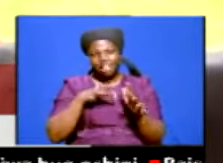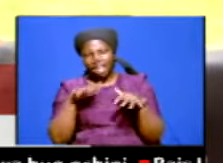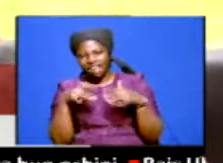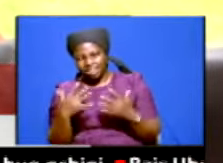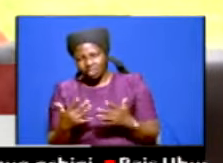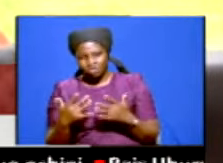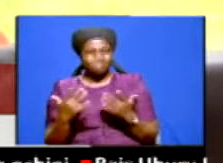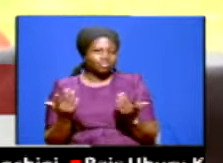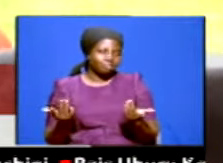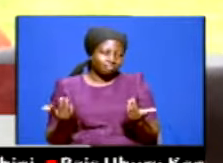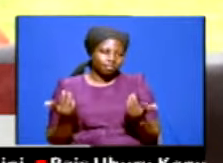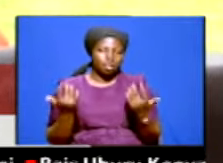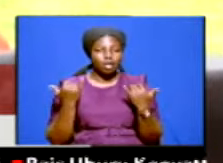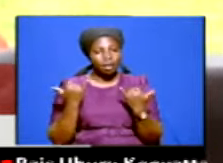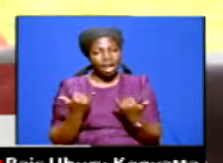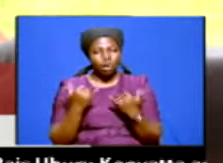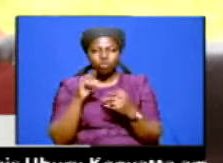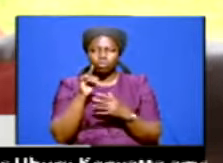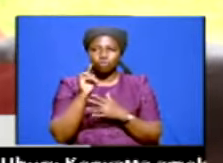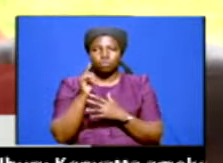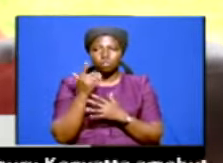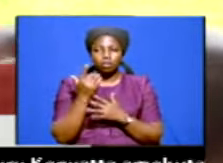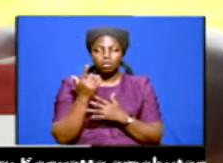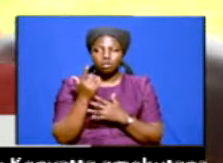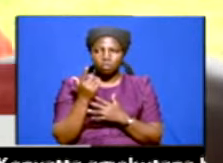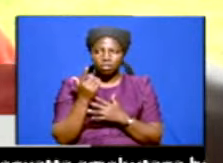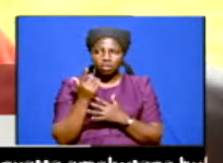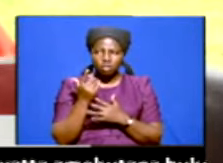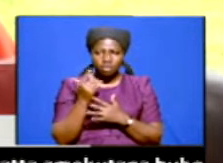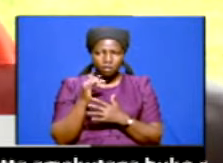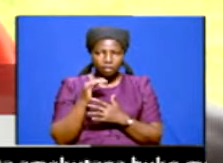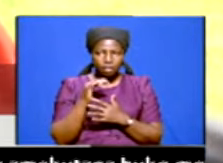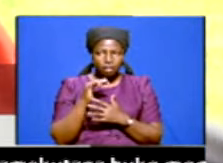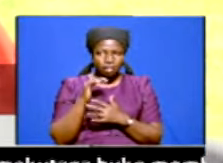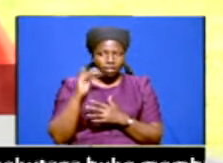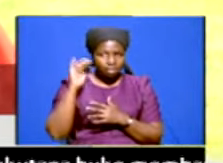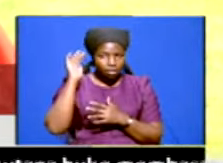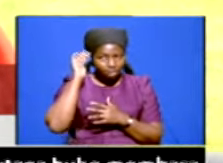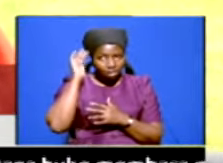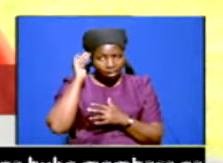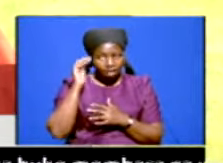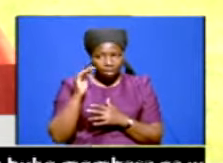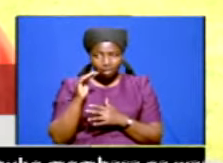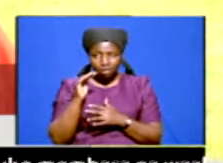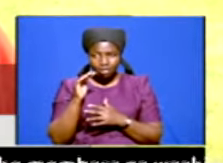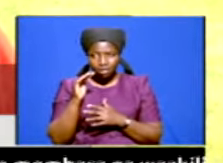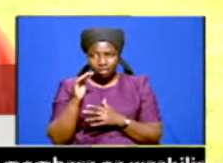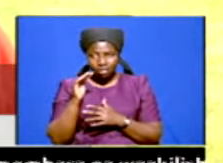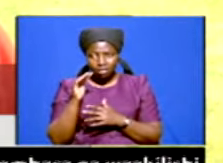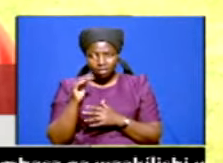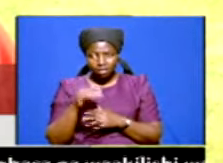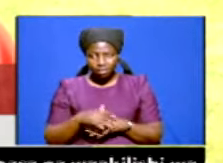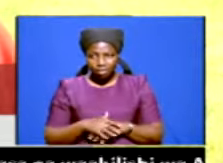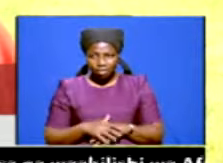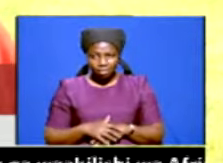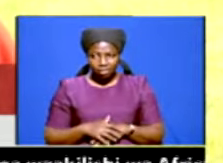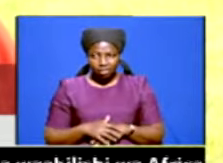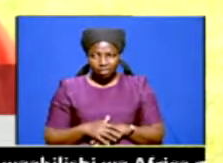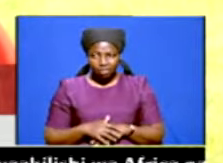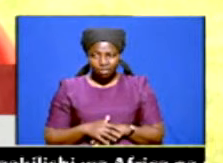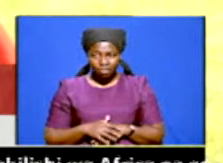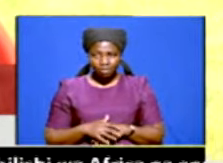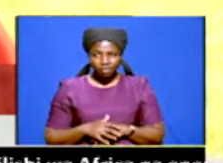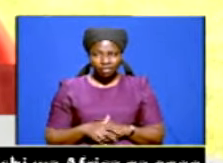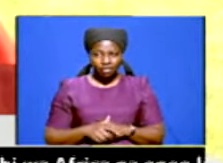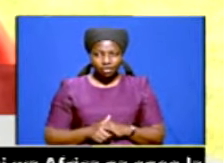Kwa utasikia kwa mwoga. Ngini ni mwoga. Ngini ni mwoga. Ngini ni mwoga. Ngini ni